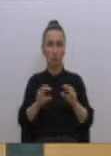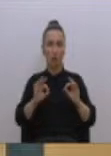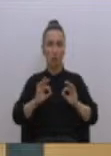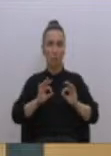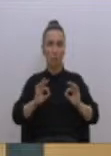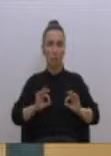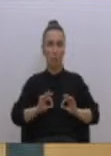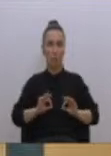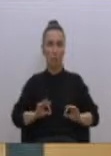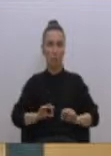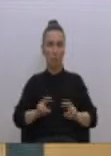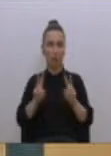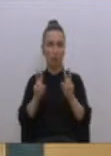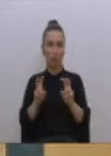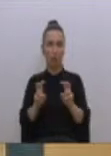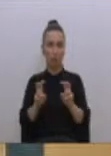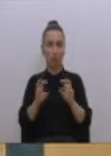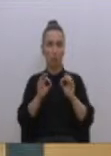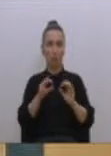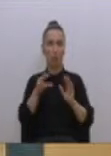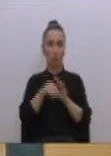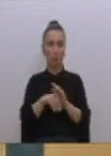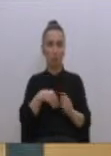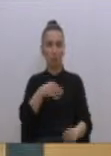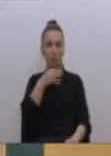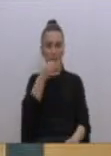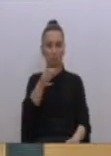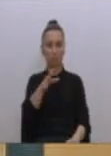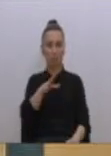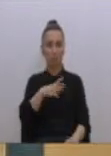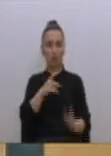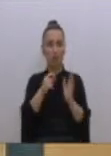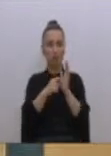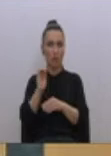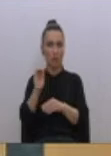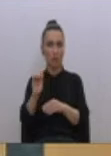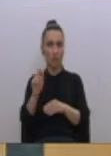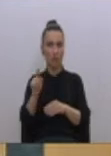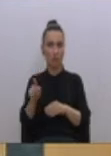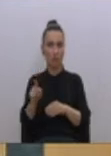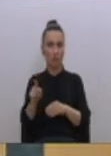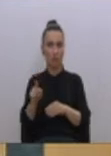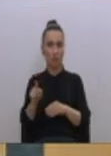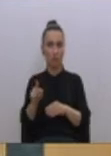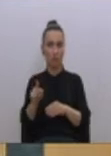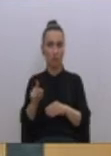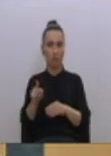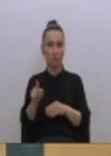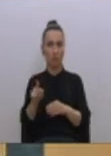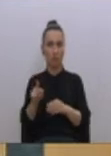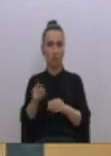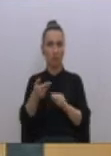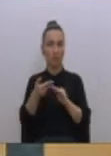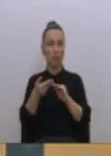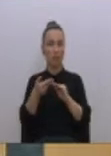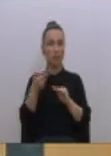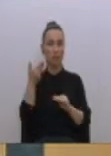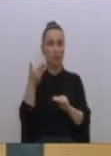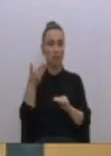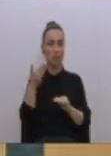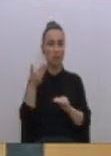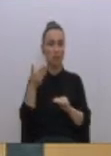პროკურატურის ნაწილს, პროკურატურაში მე თქვი ანგარიში 17 საქმე გვაქვს გადაგზავნილი. წინა